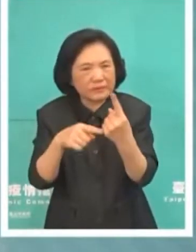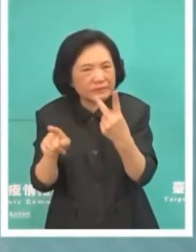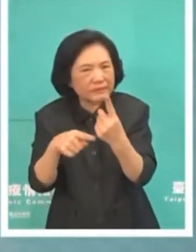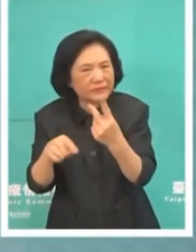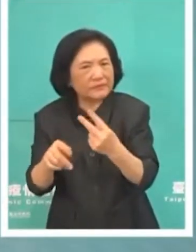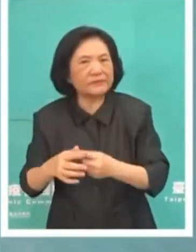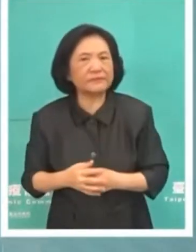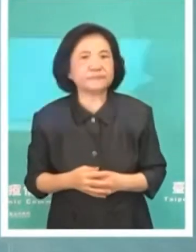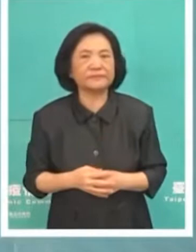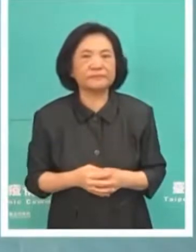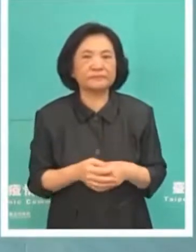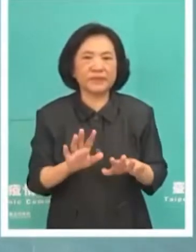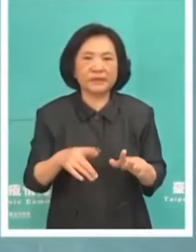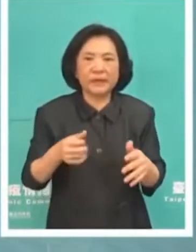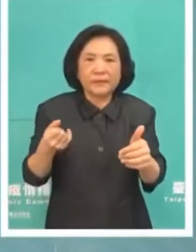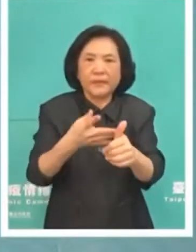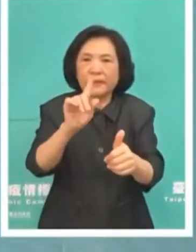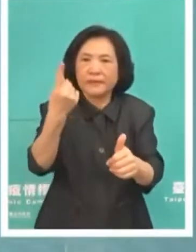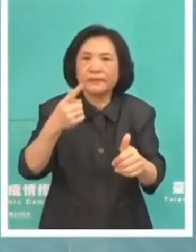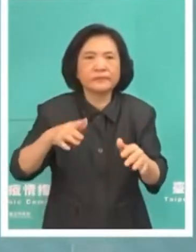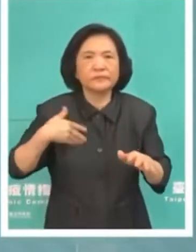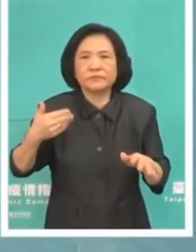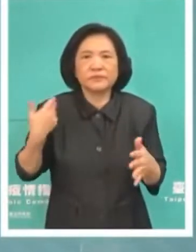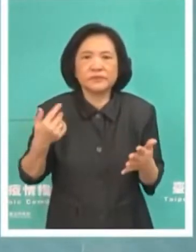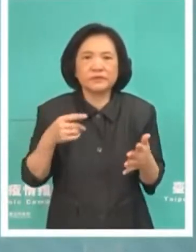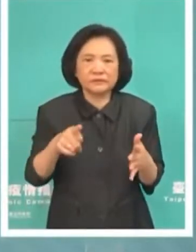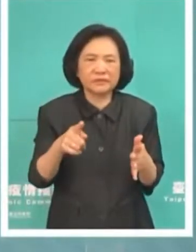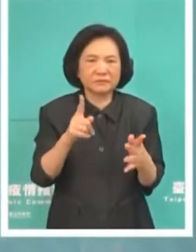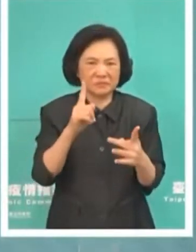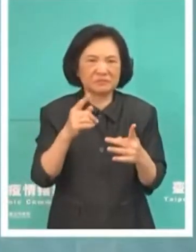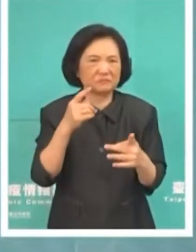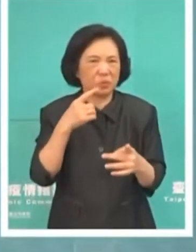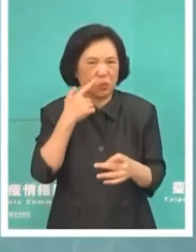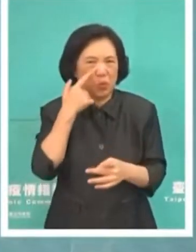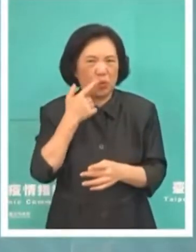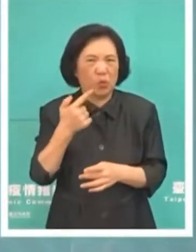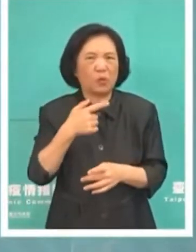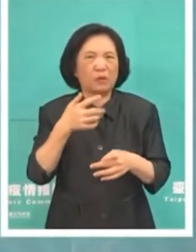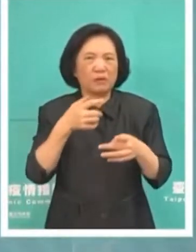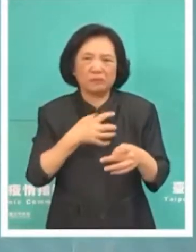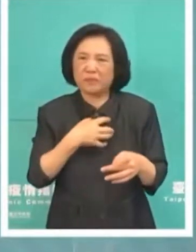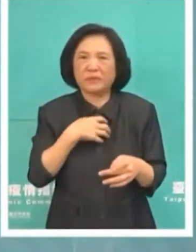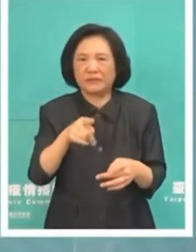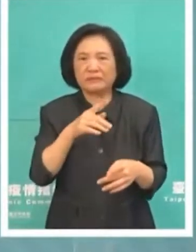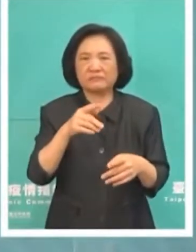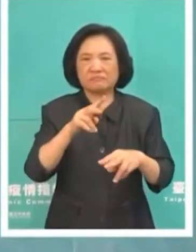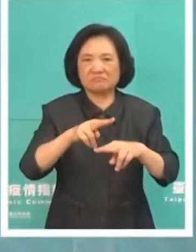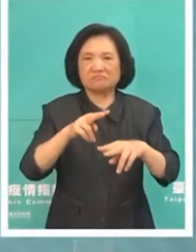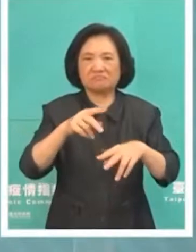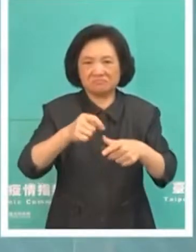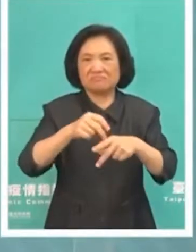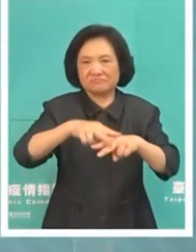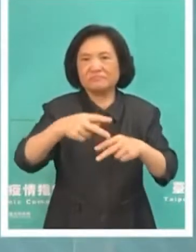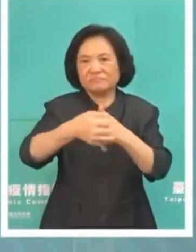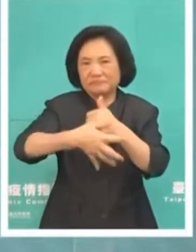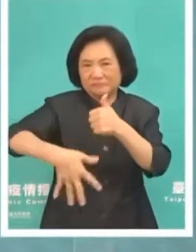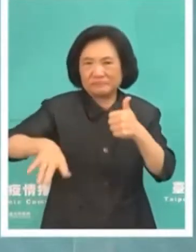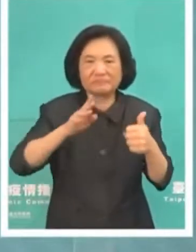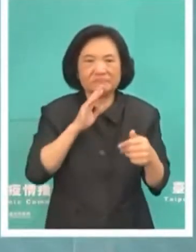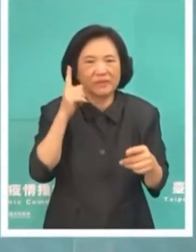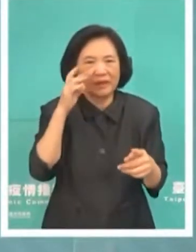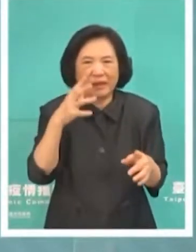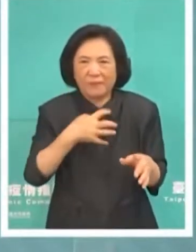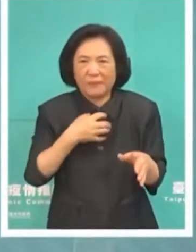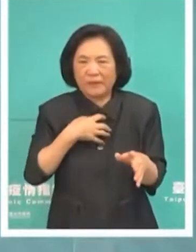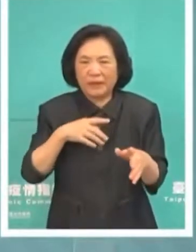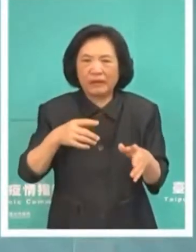但是这不明感染源就是我们目前在公共卫生上面最头痛的地方，因为他不晓得谁